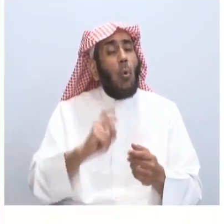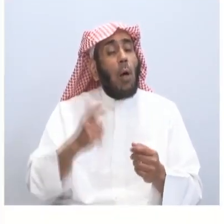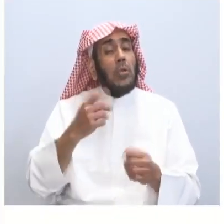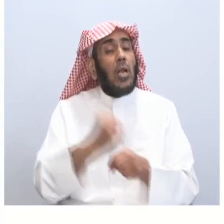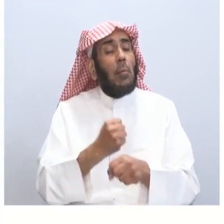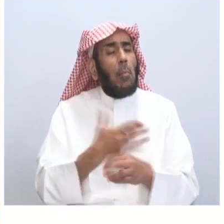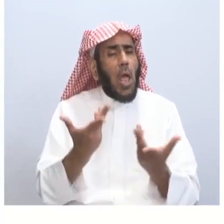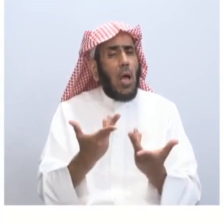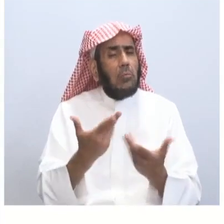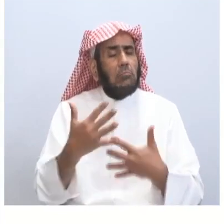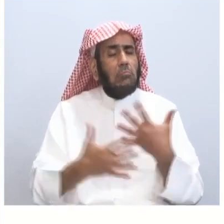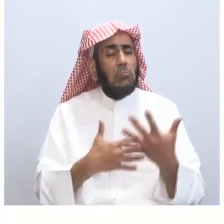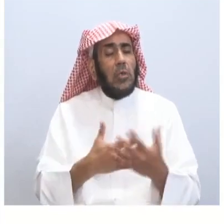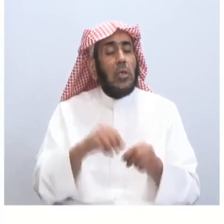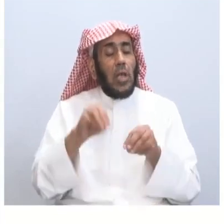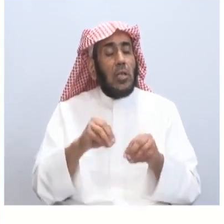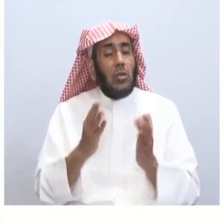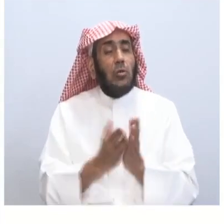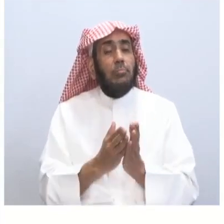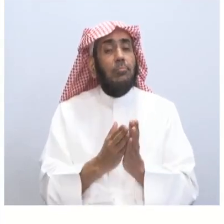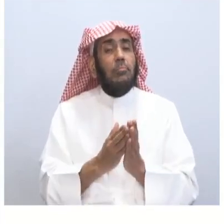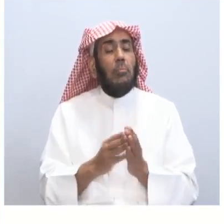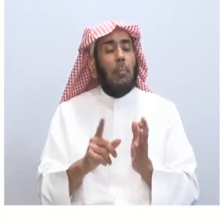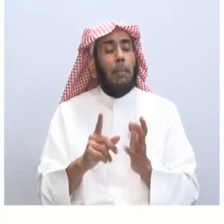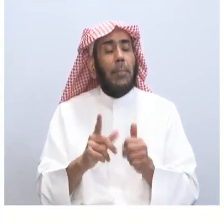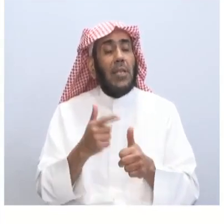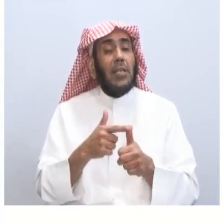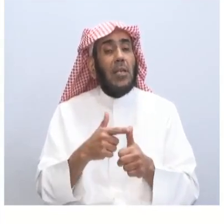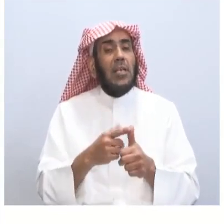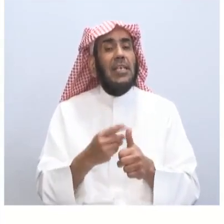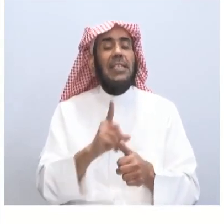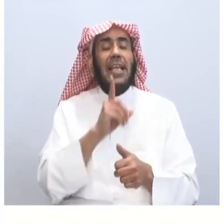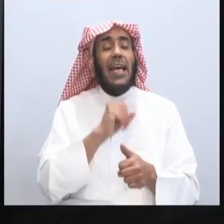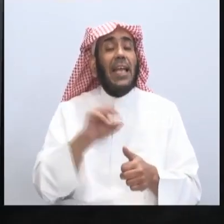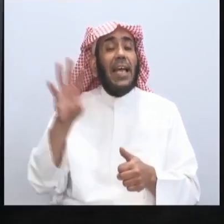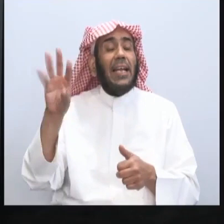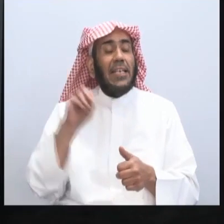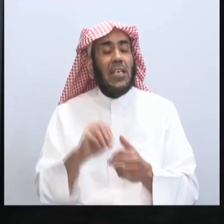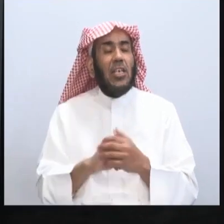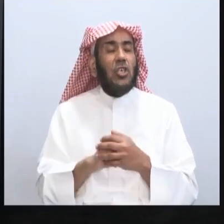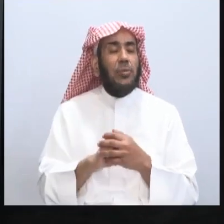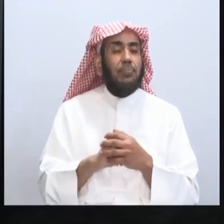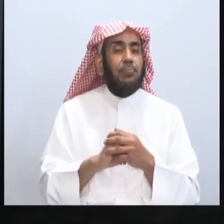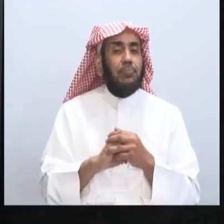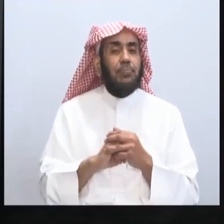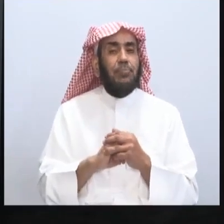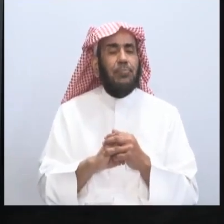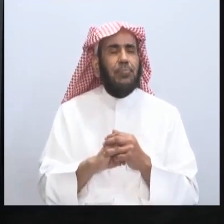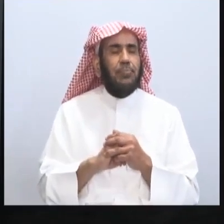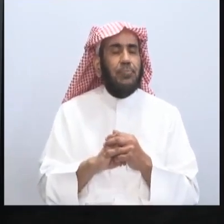الاعمال ح نتحدث اليوم بدايه عن التاريخ الهجري التاريخ